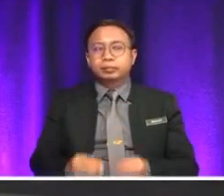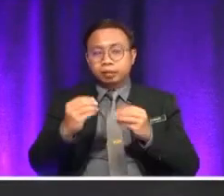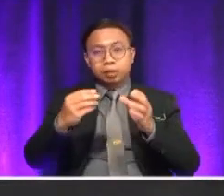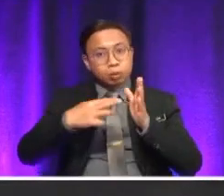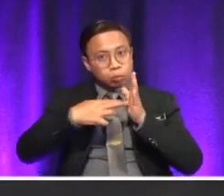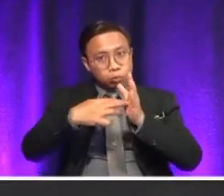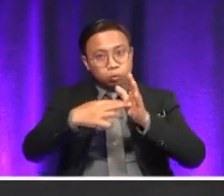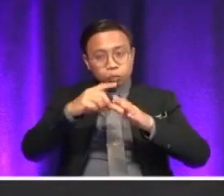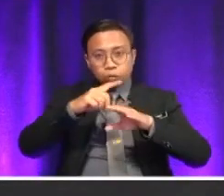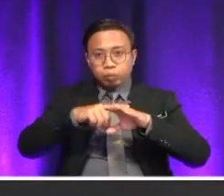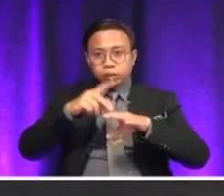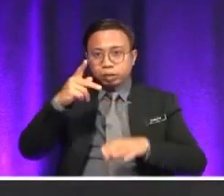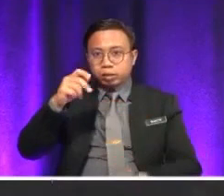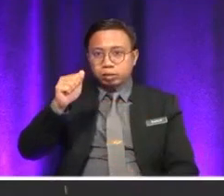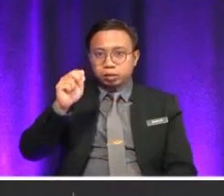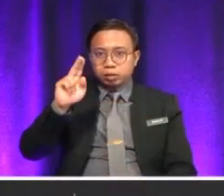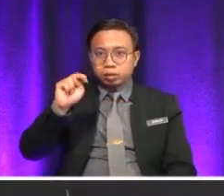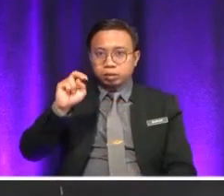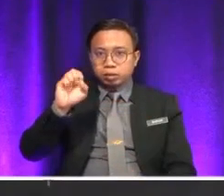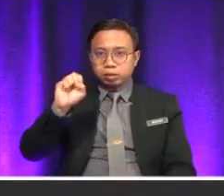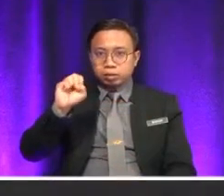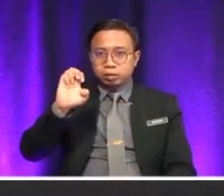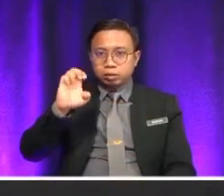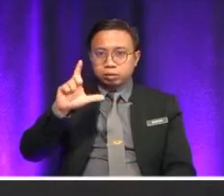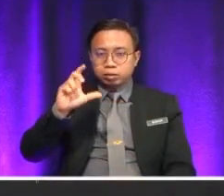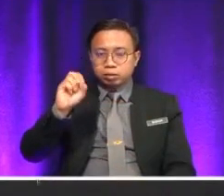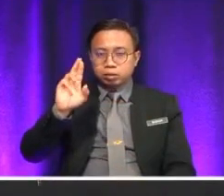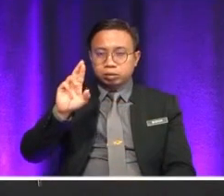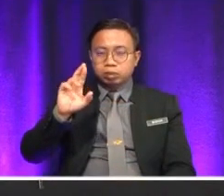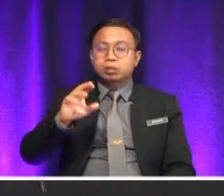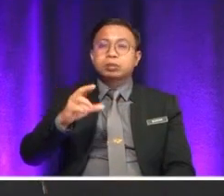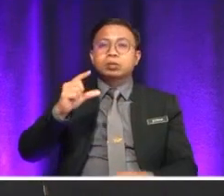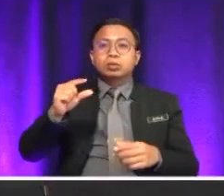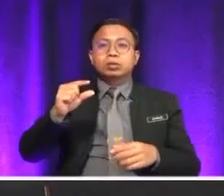masalah kepada kaunselor, guru atau ibu bapa.